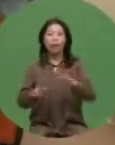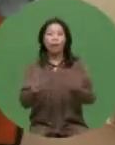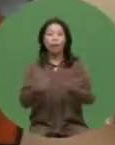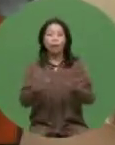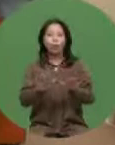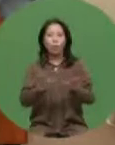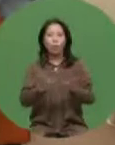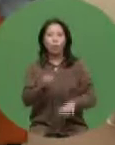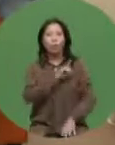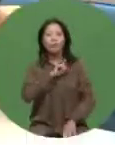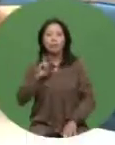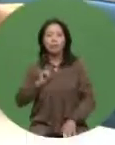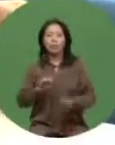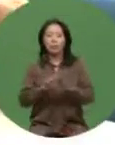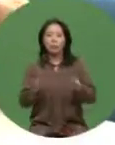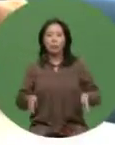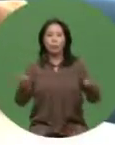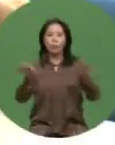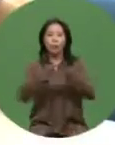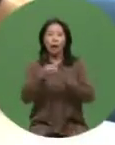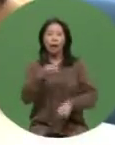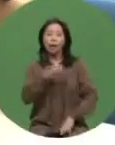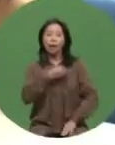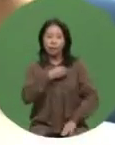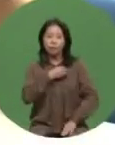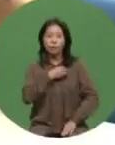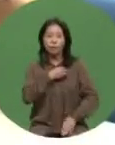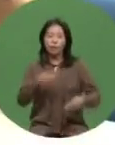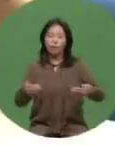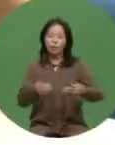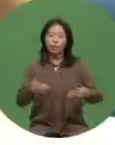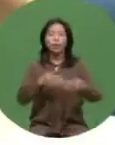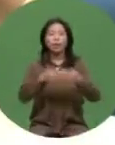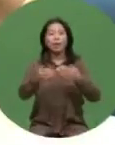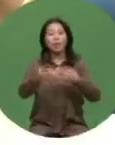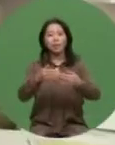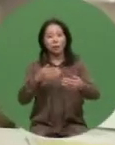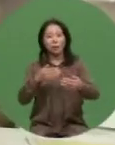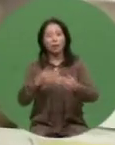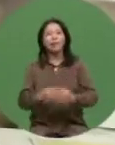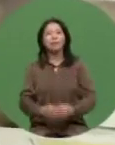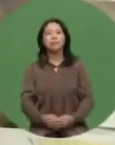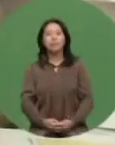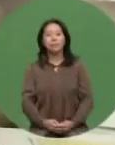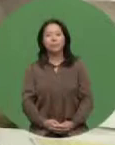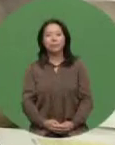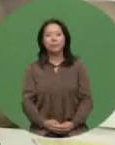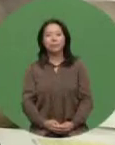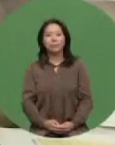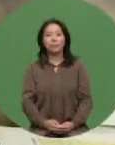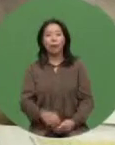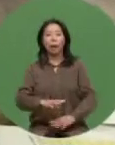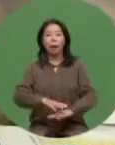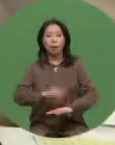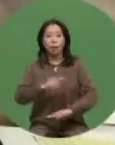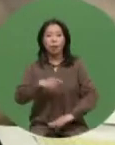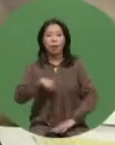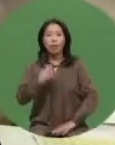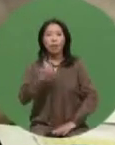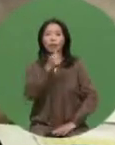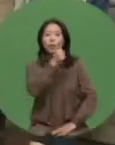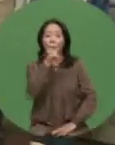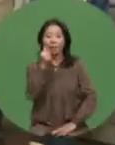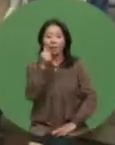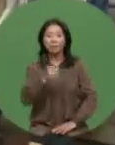子ども1日図書館員として図書館の仕事を体験しました。まずは自己紹介です